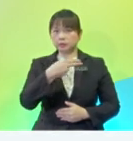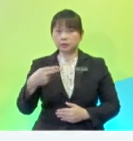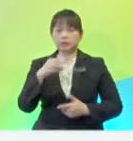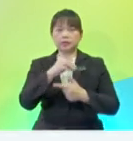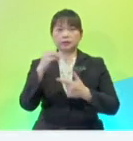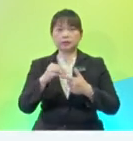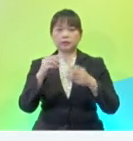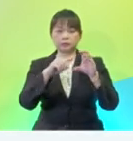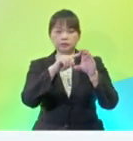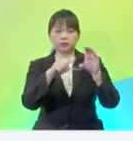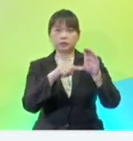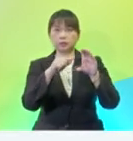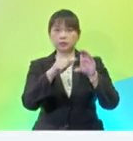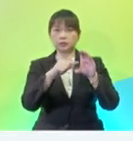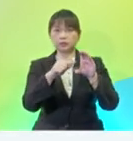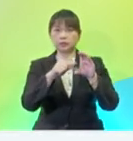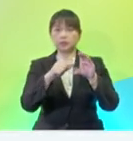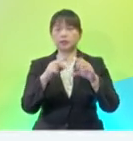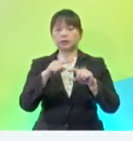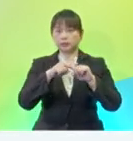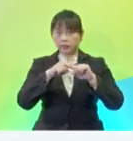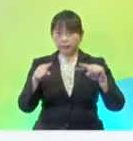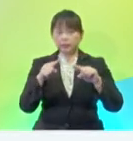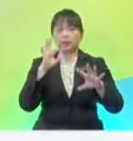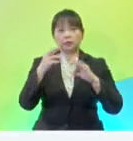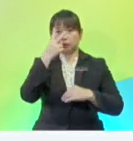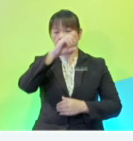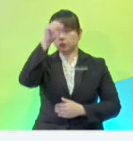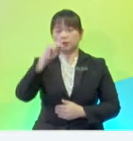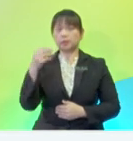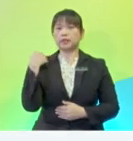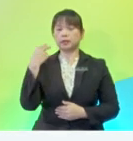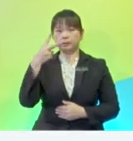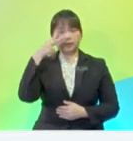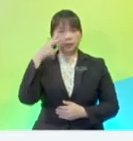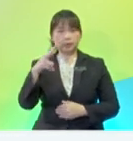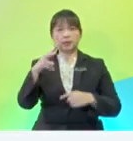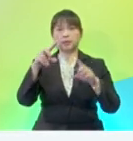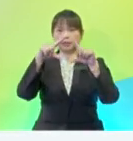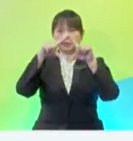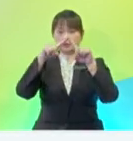kita tengok dia berbentuk segitiga pada pandangan harapan dia mestilah